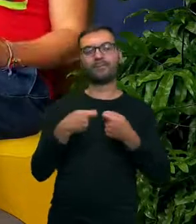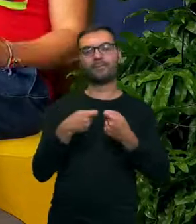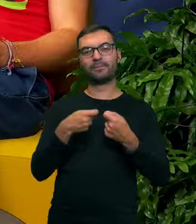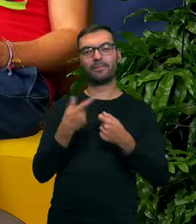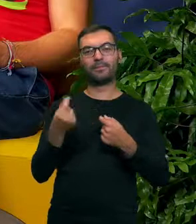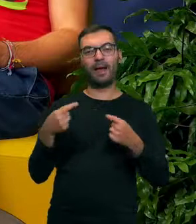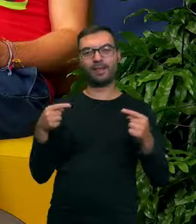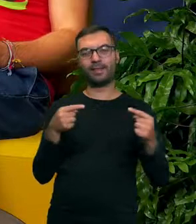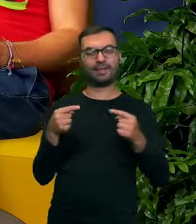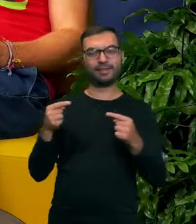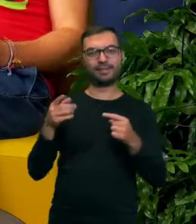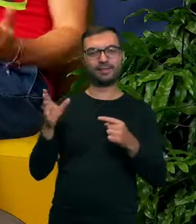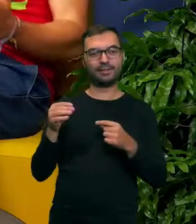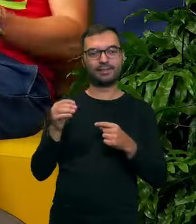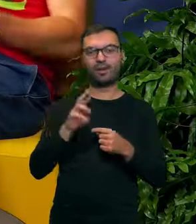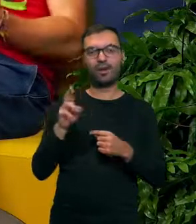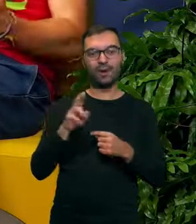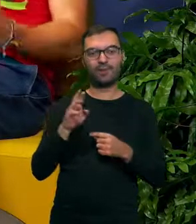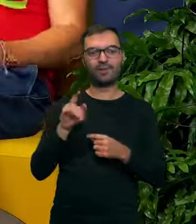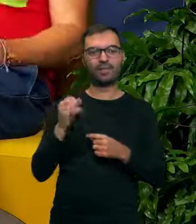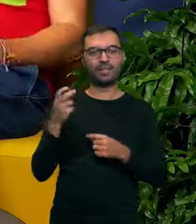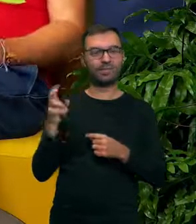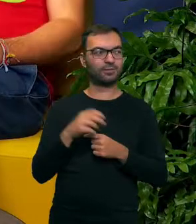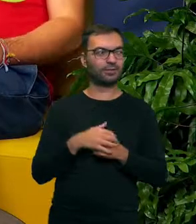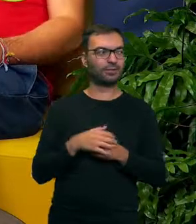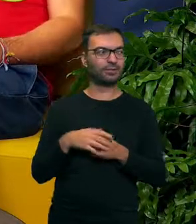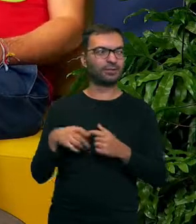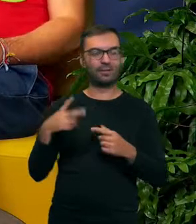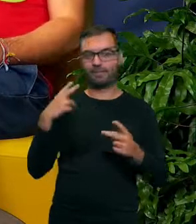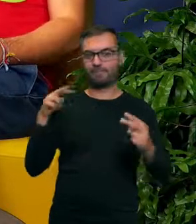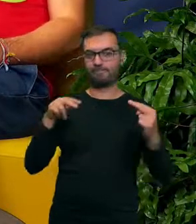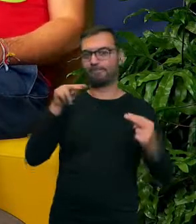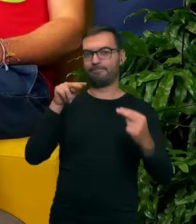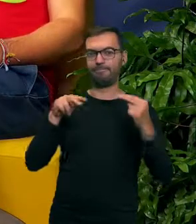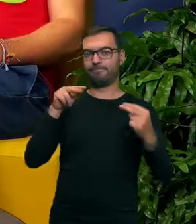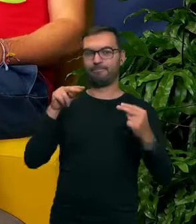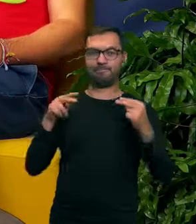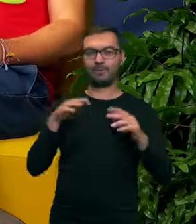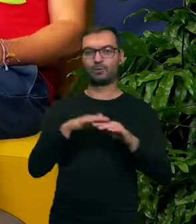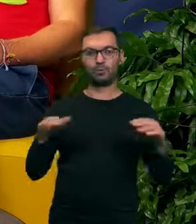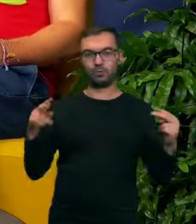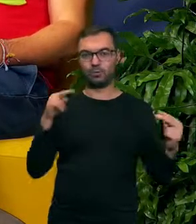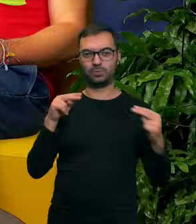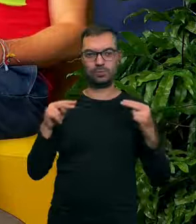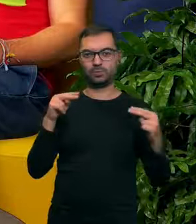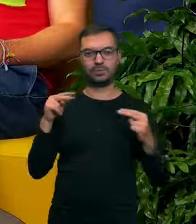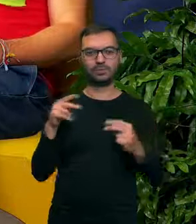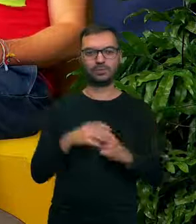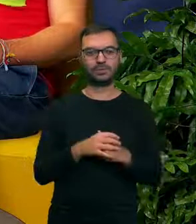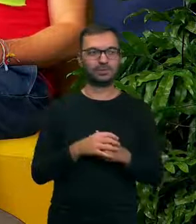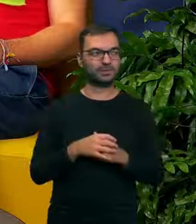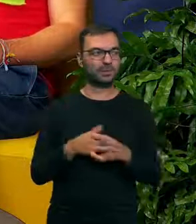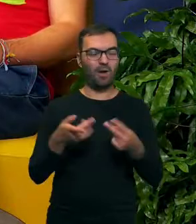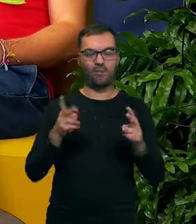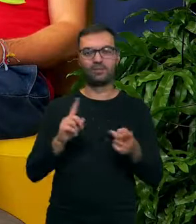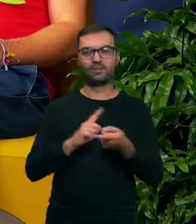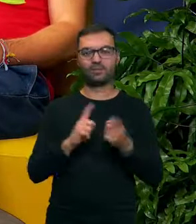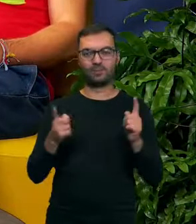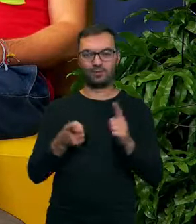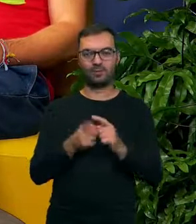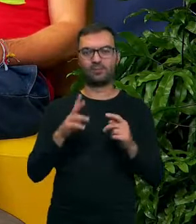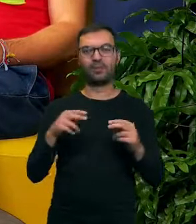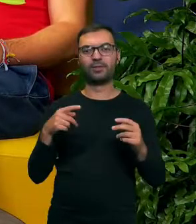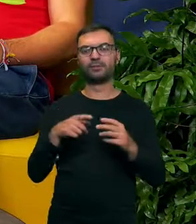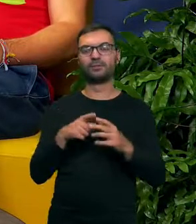dla Roberta. Gra. Tak, ich spojrzenia pomiędzy przez stół, najpierw tak. na bardzo oficjalnym spotkaniu, a